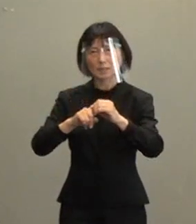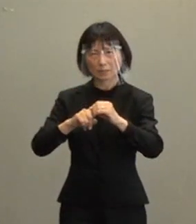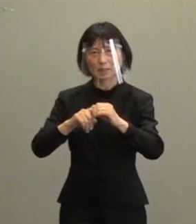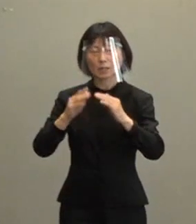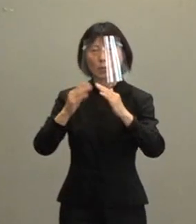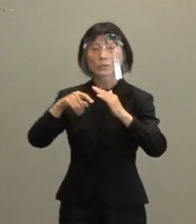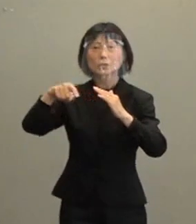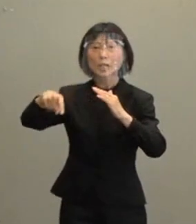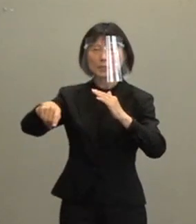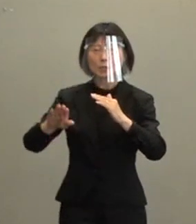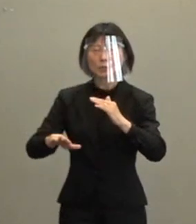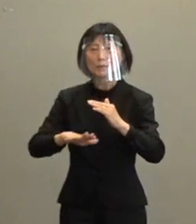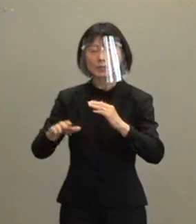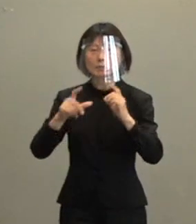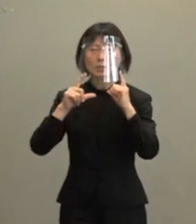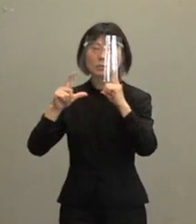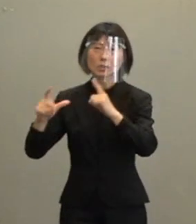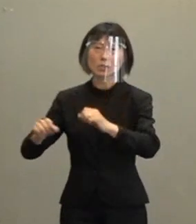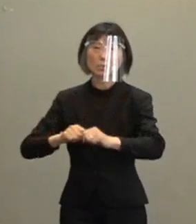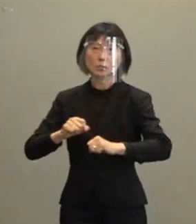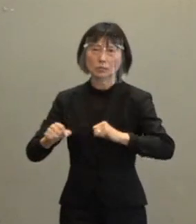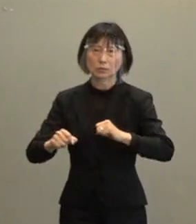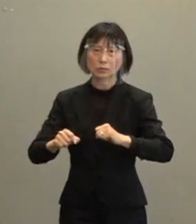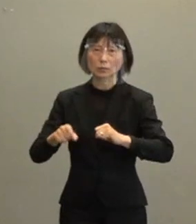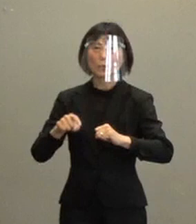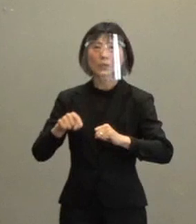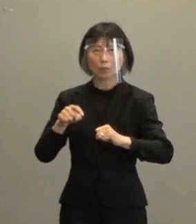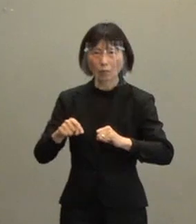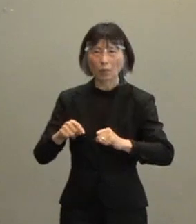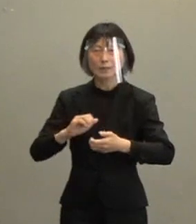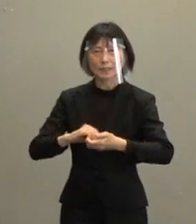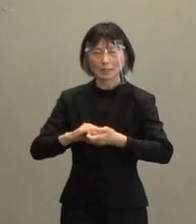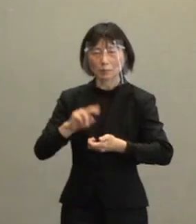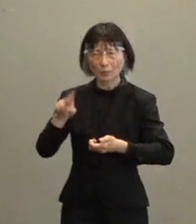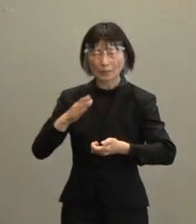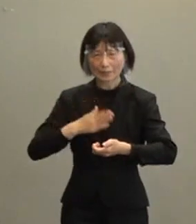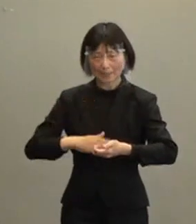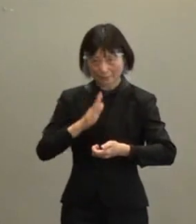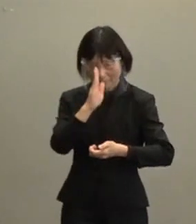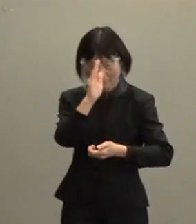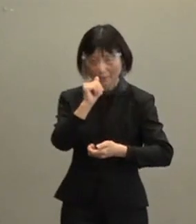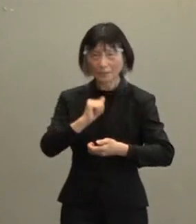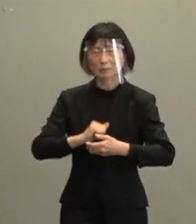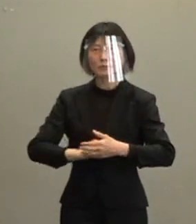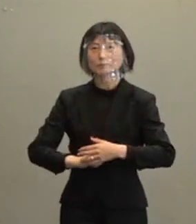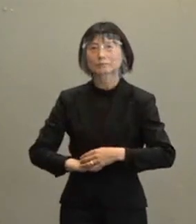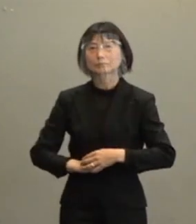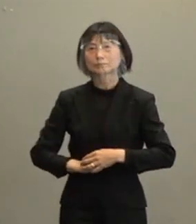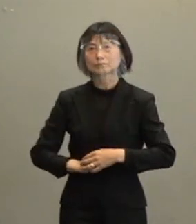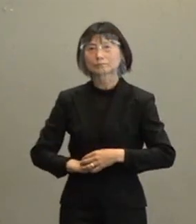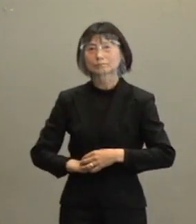外で子どもたちがマスクなしで活動することについて、ぜひともご理解をいただくようお願いをいたします。